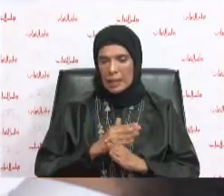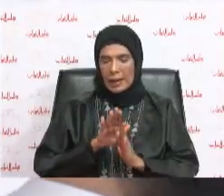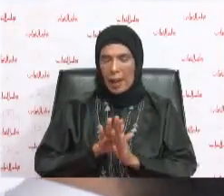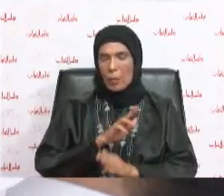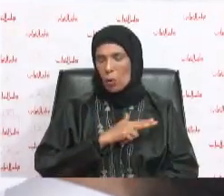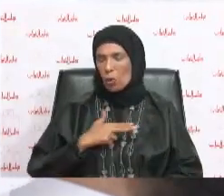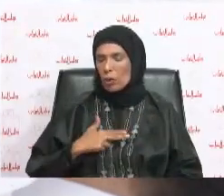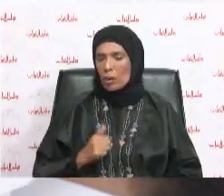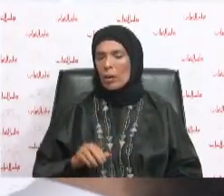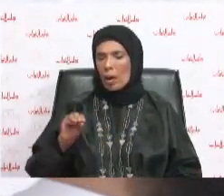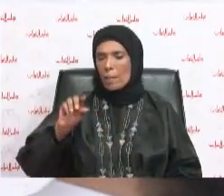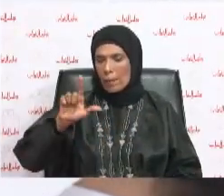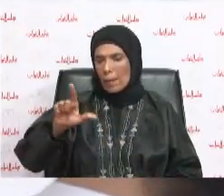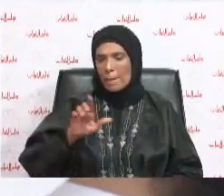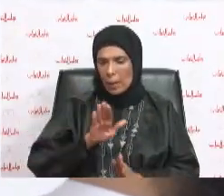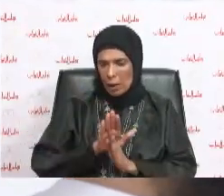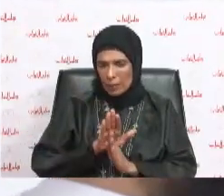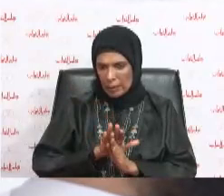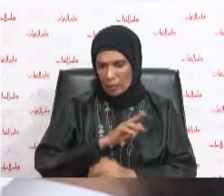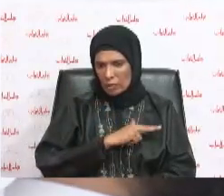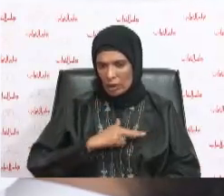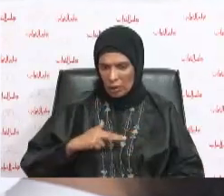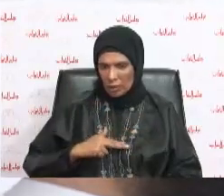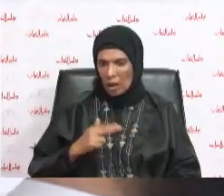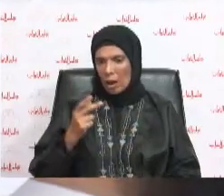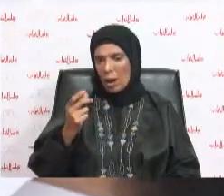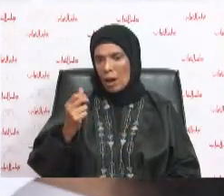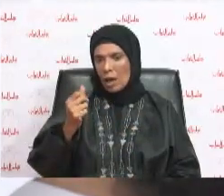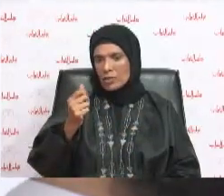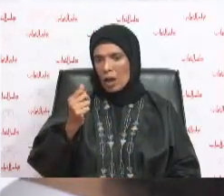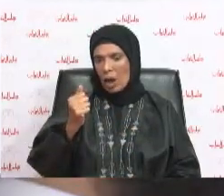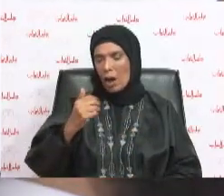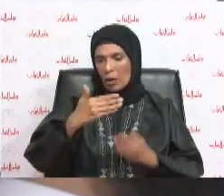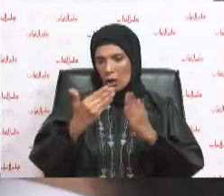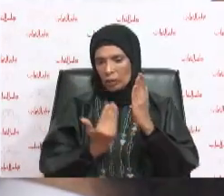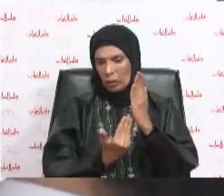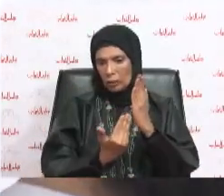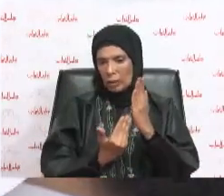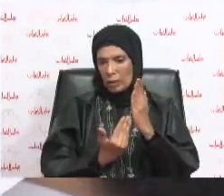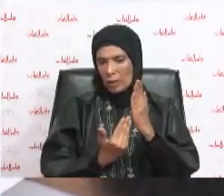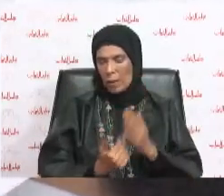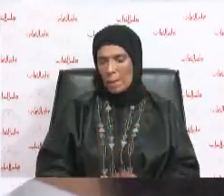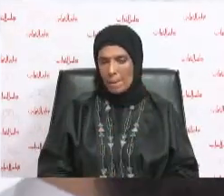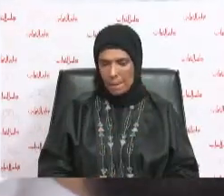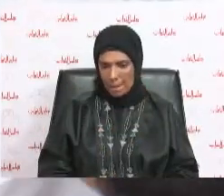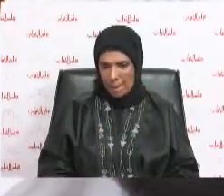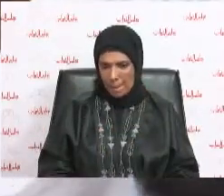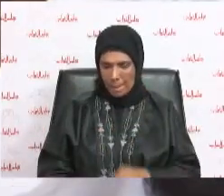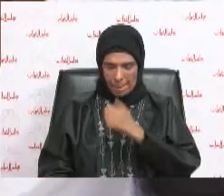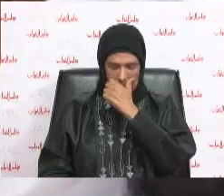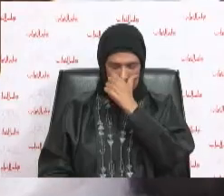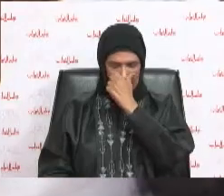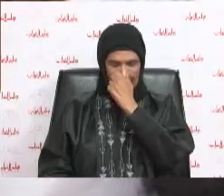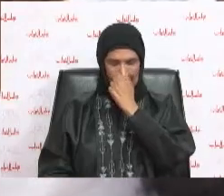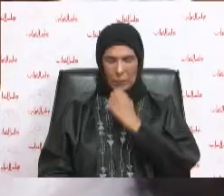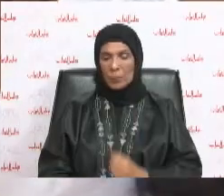الحكومي، هل في دعم فعلا حكومي للأسعار؟ يعني اللي تبون هاي الاتفاقية أنها تحمي من الدعم